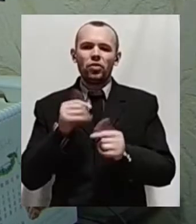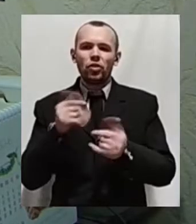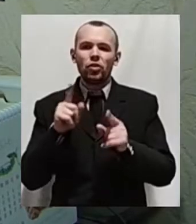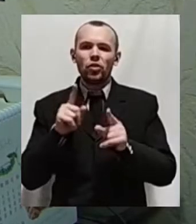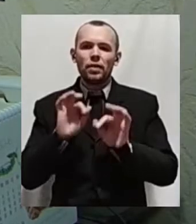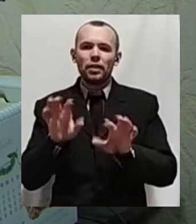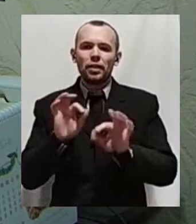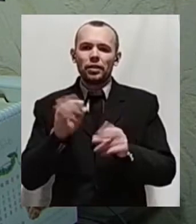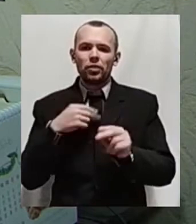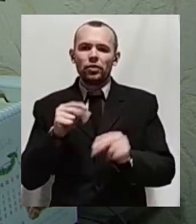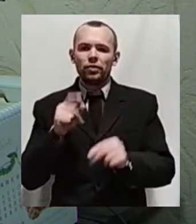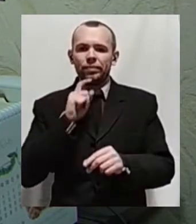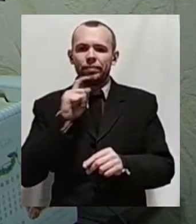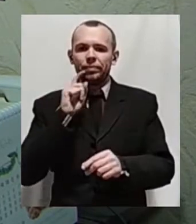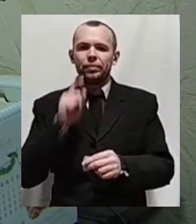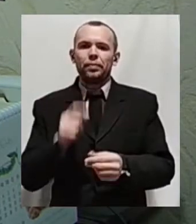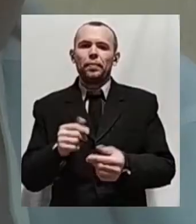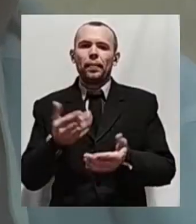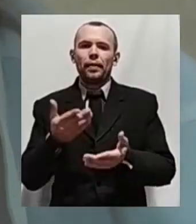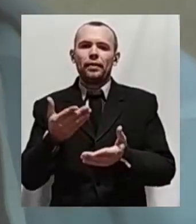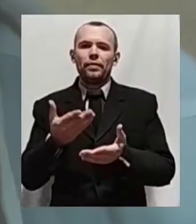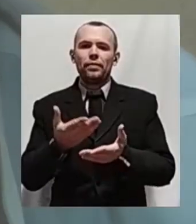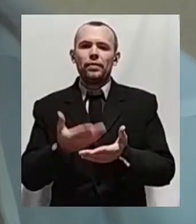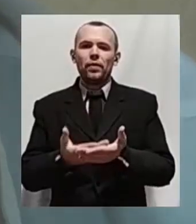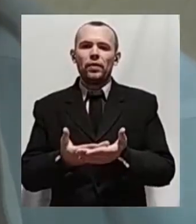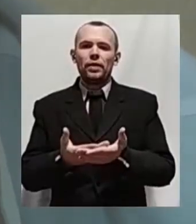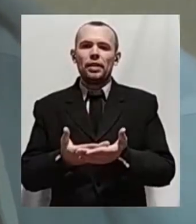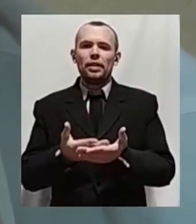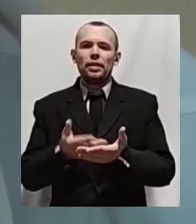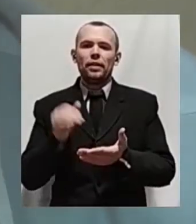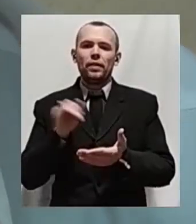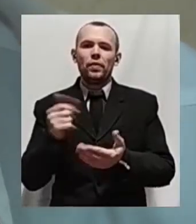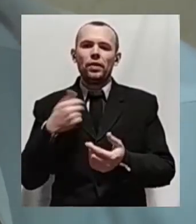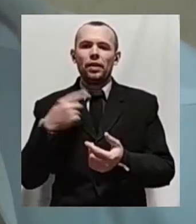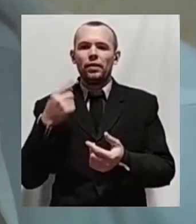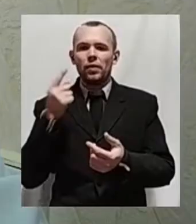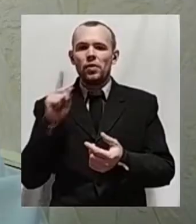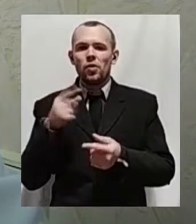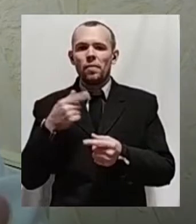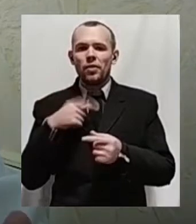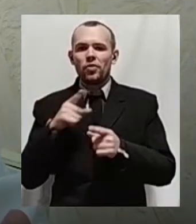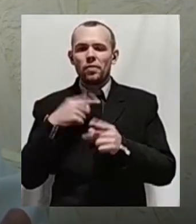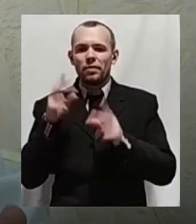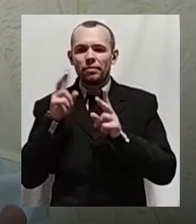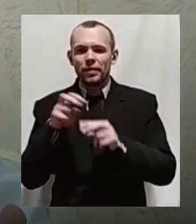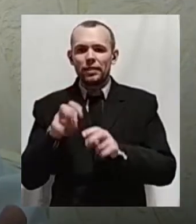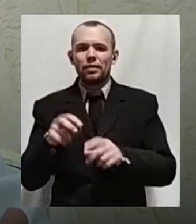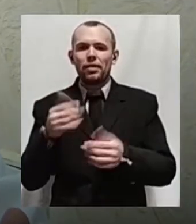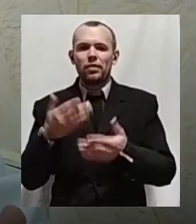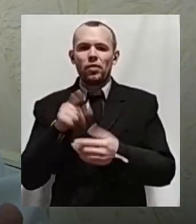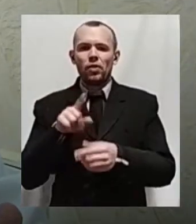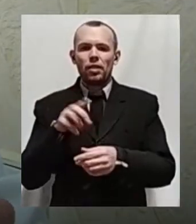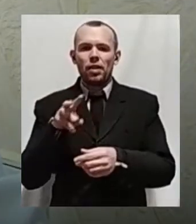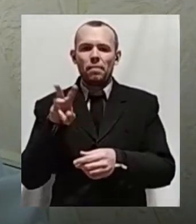і давала такі ускладнення, як відшарування сітківки. Людей з такою проблемою – одна на 60 тисяч. Не було доступу до